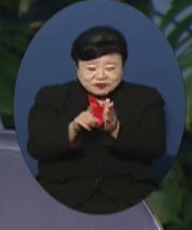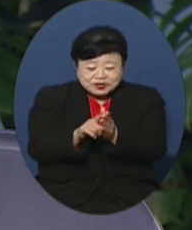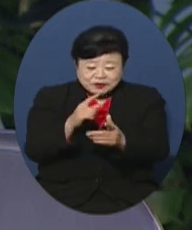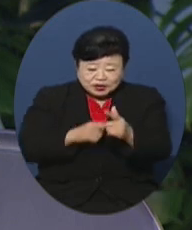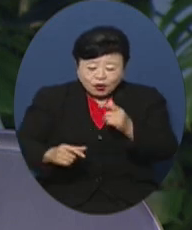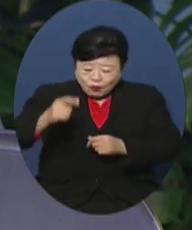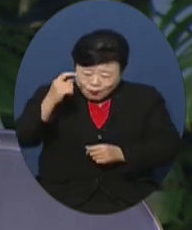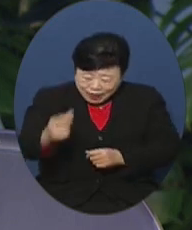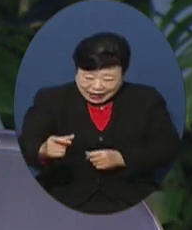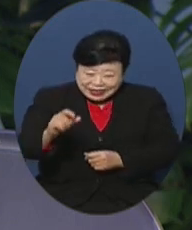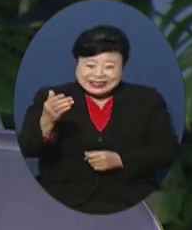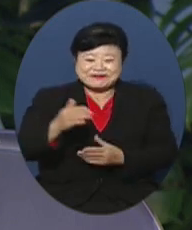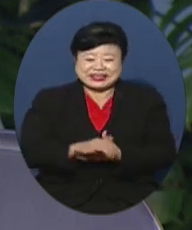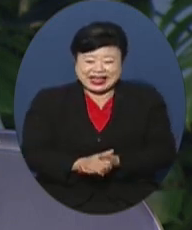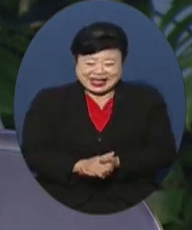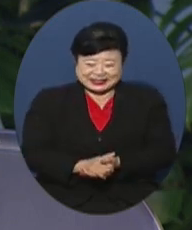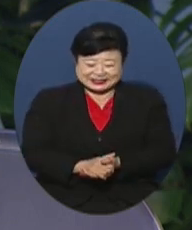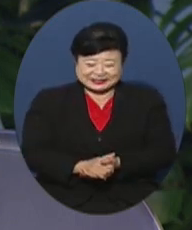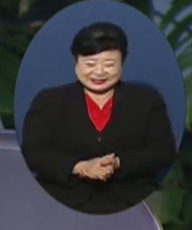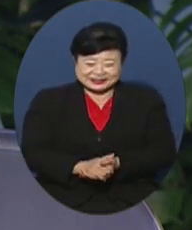더욱 견고해지는 것입니다.